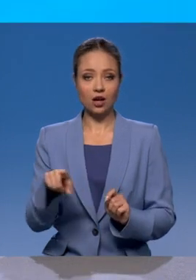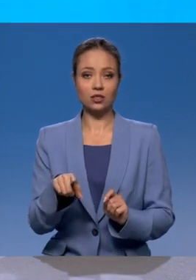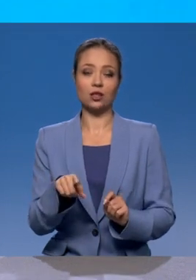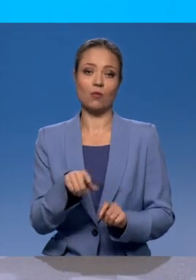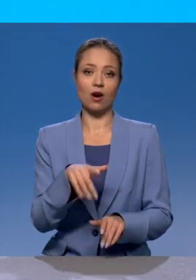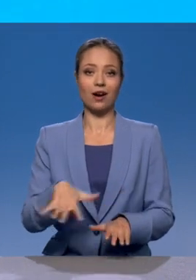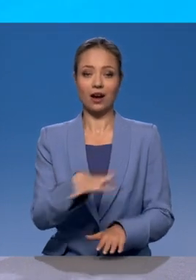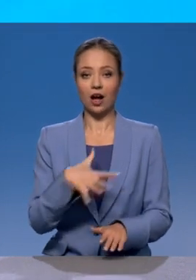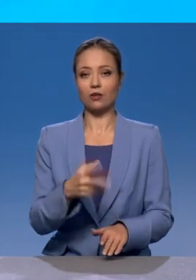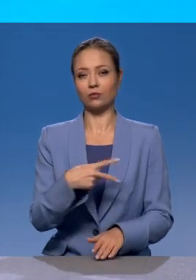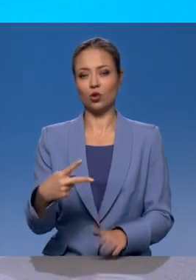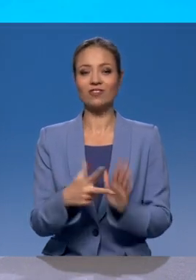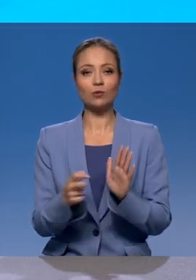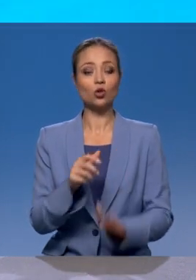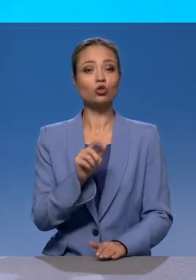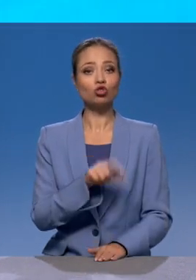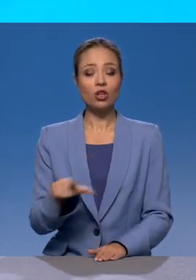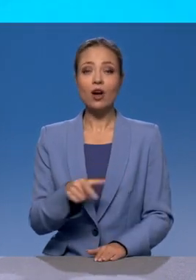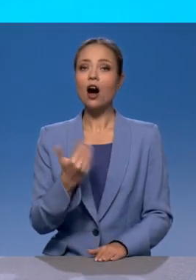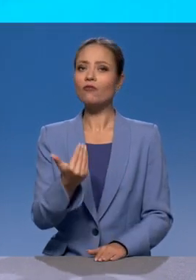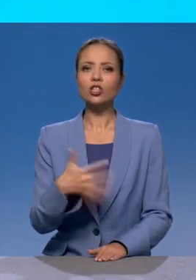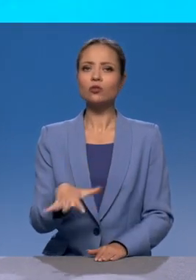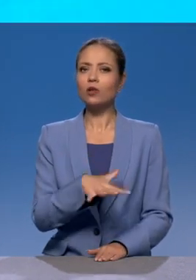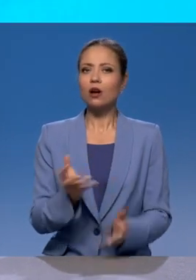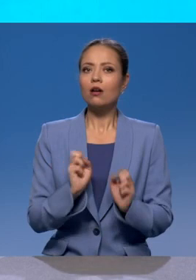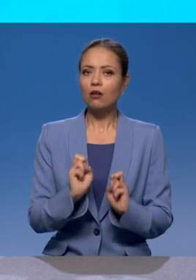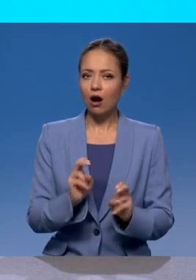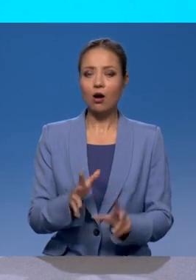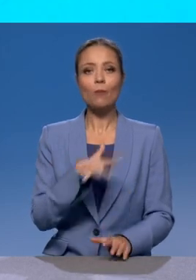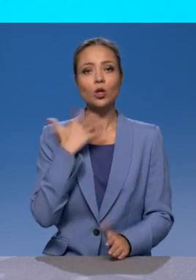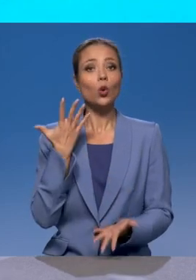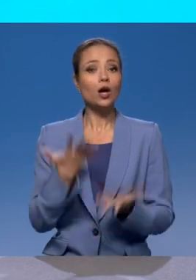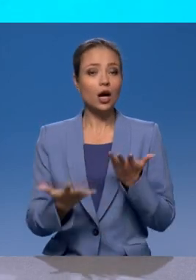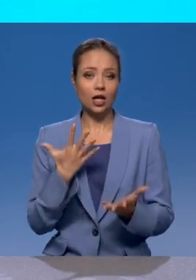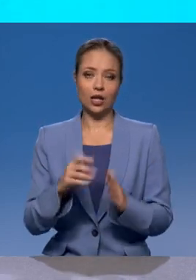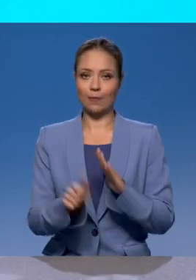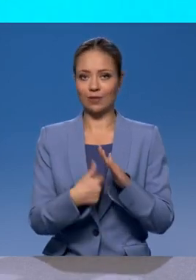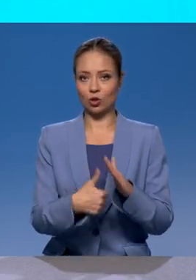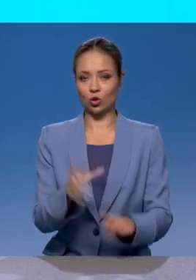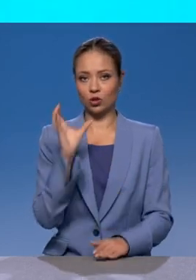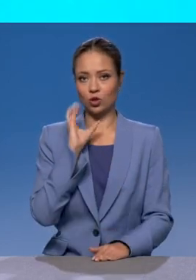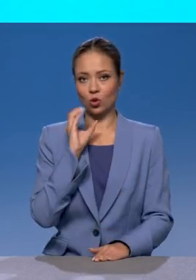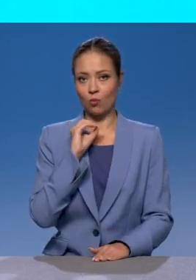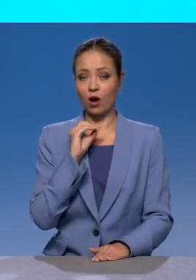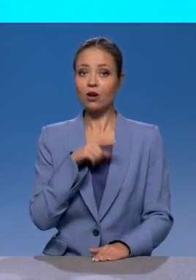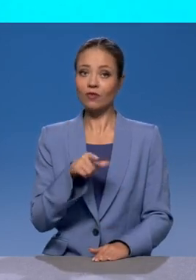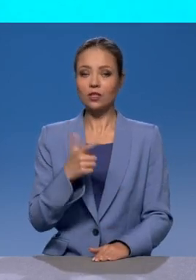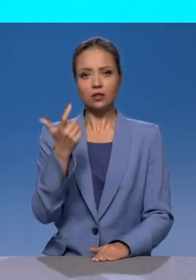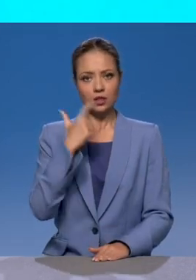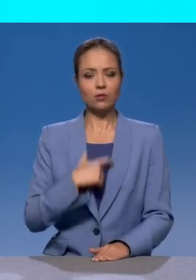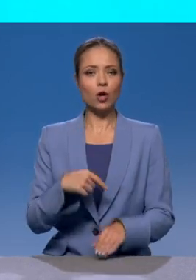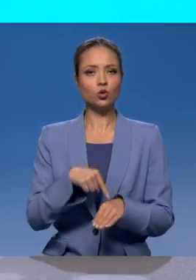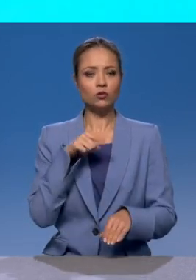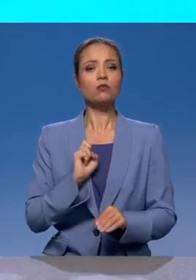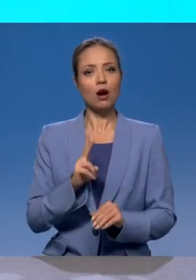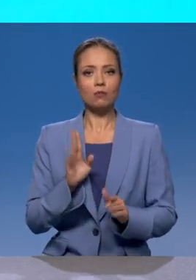городе обстоит ситуация? Много ли бездомных, беспризорных собак? Безопасно ли вы себя ощущаете в вашем